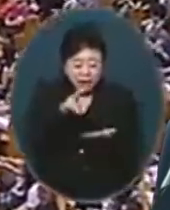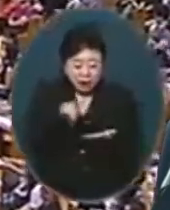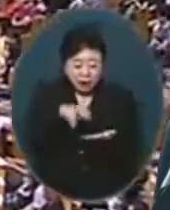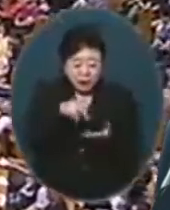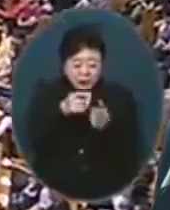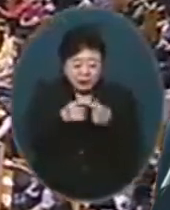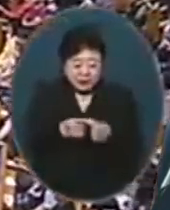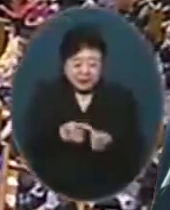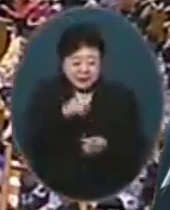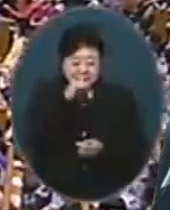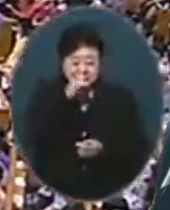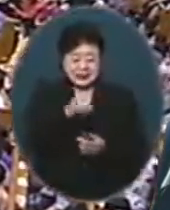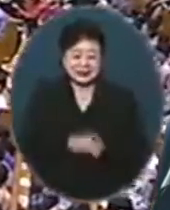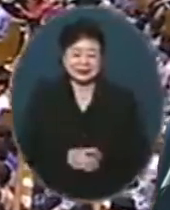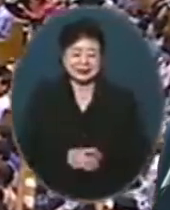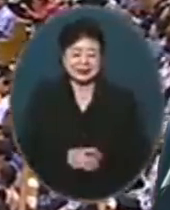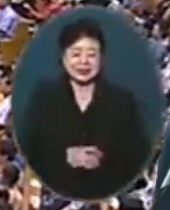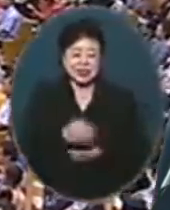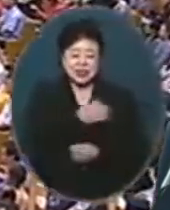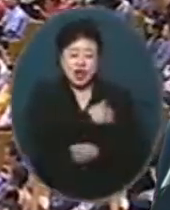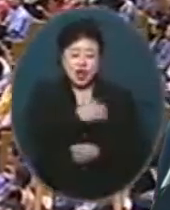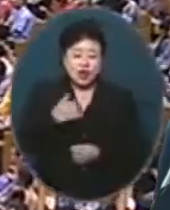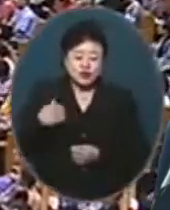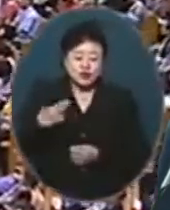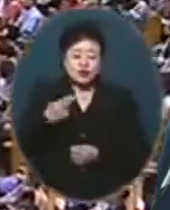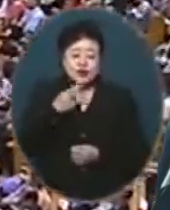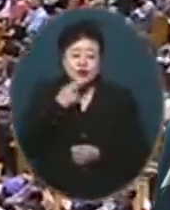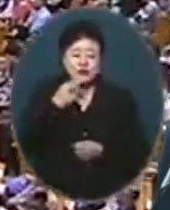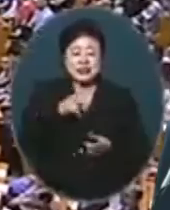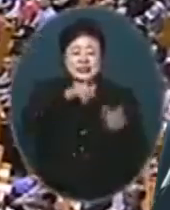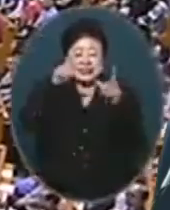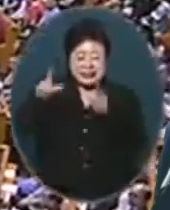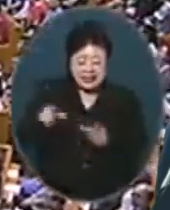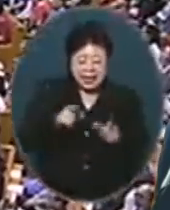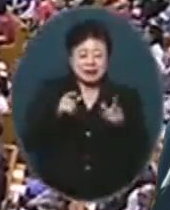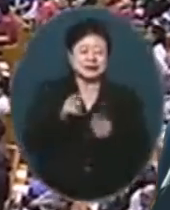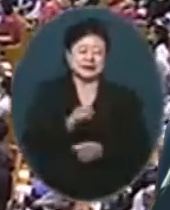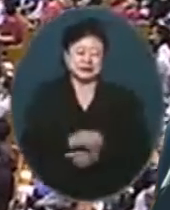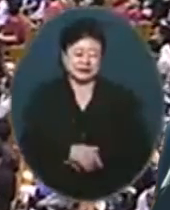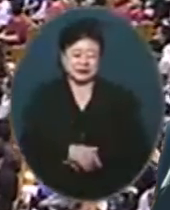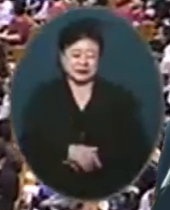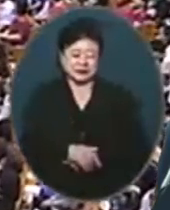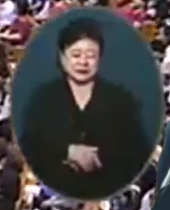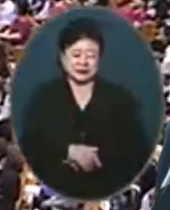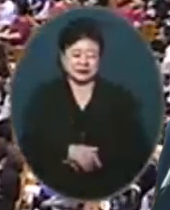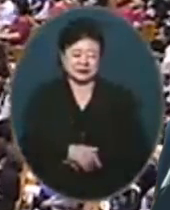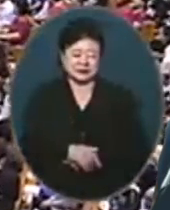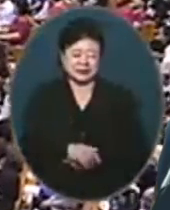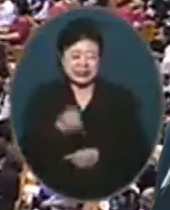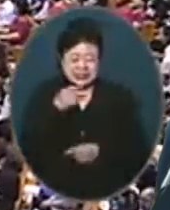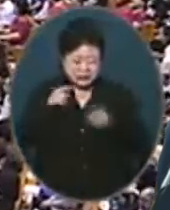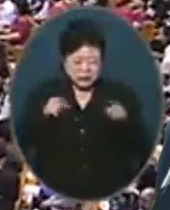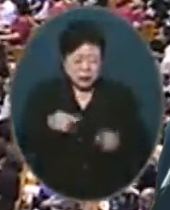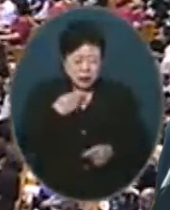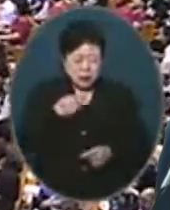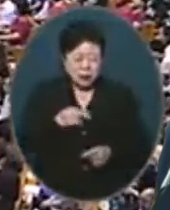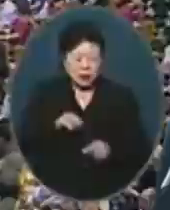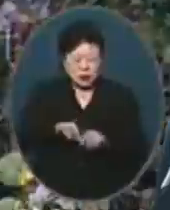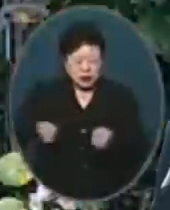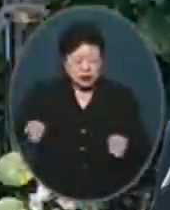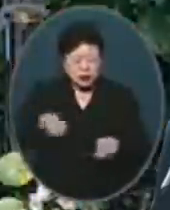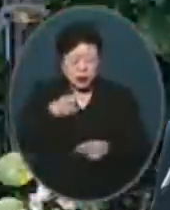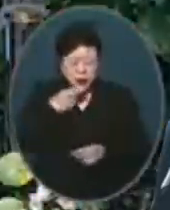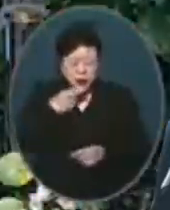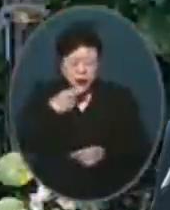글이 있습니다. 여유가 없는 삶은 마치 여백도 없고 띄어쓰기도 안 된